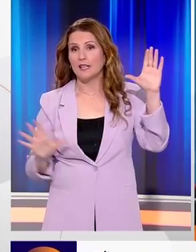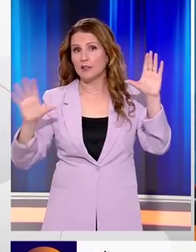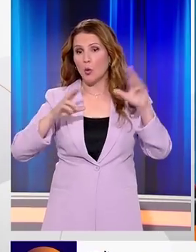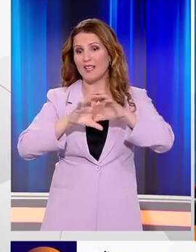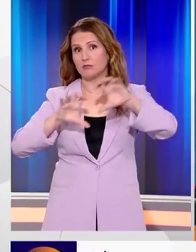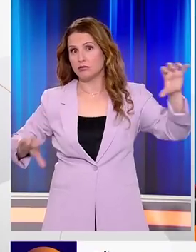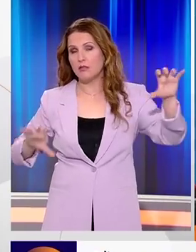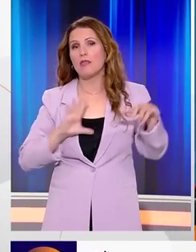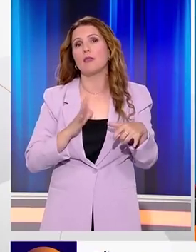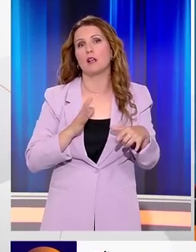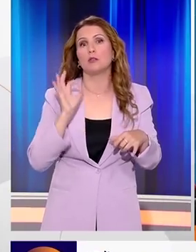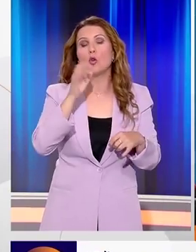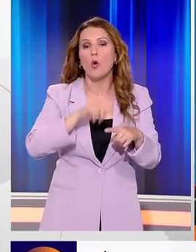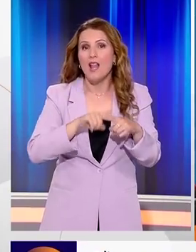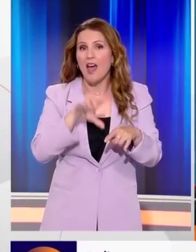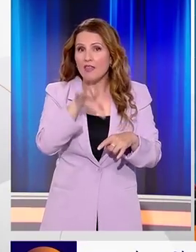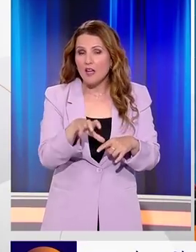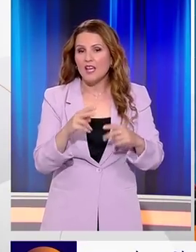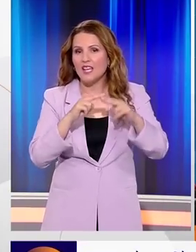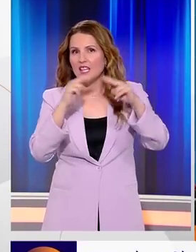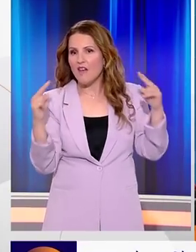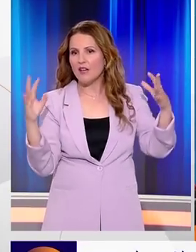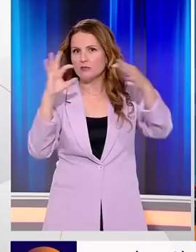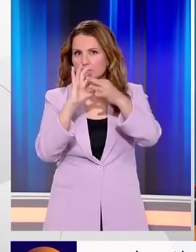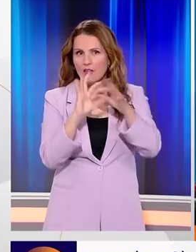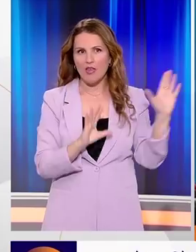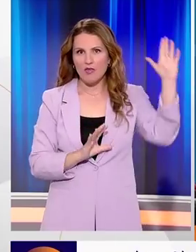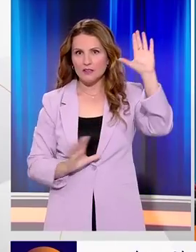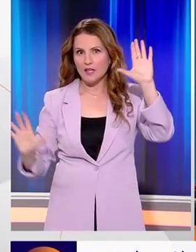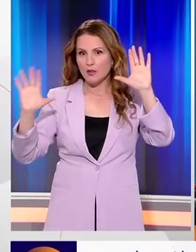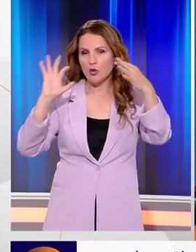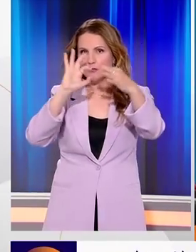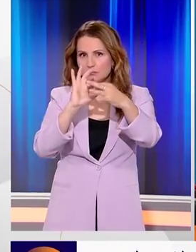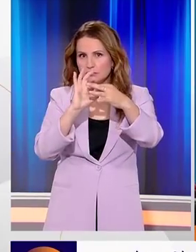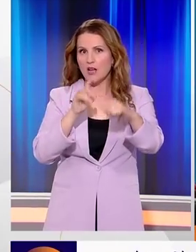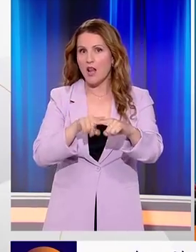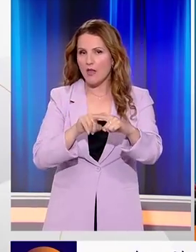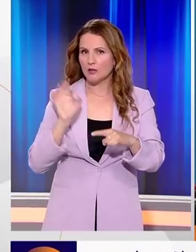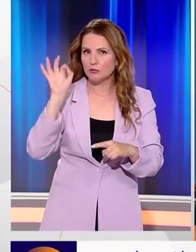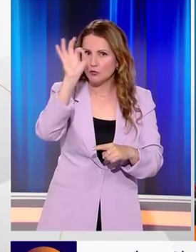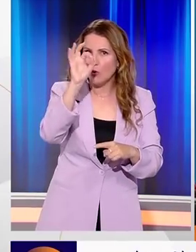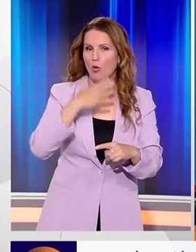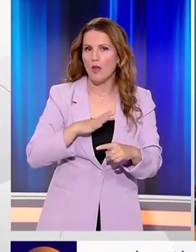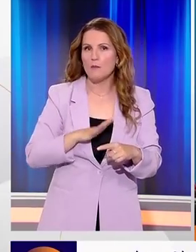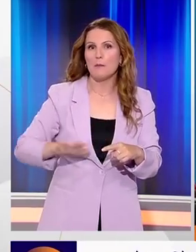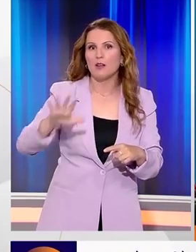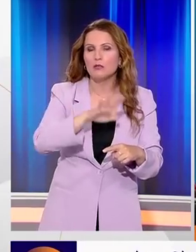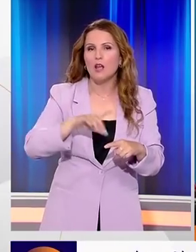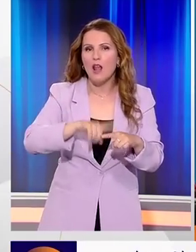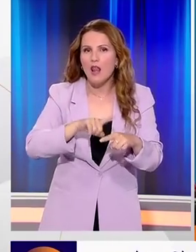Ανατολή, αλλά να είναι η γέφυρα ανάμεσα στη Δύση και στην Ανατολή. Να γίνει η περιοχή